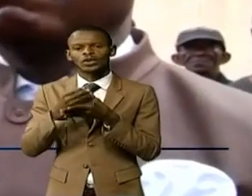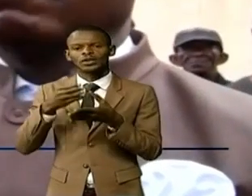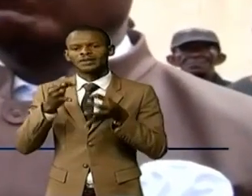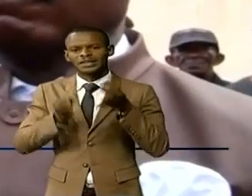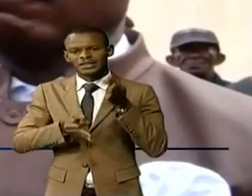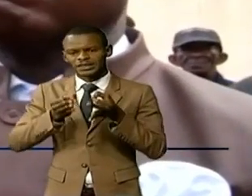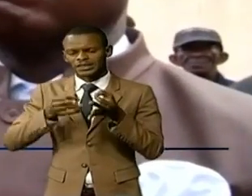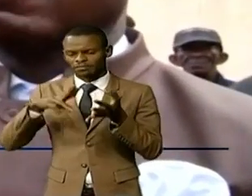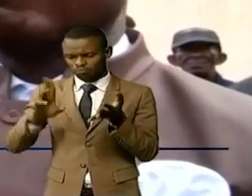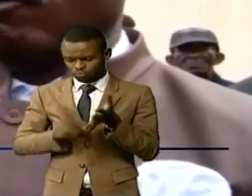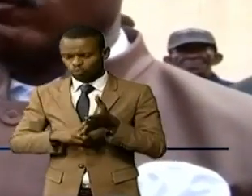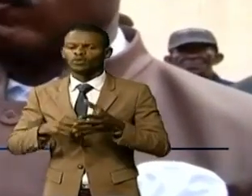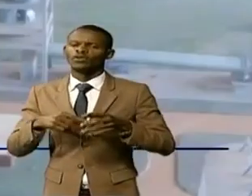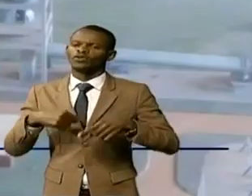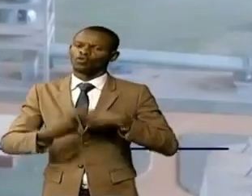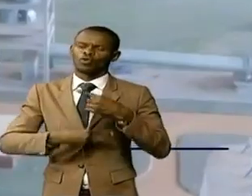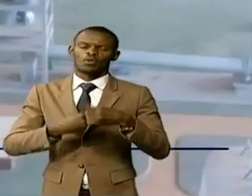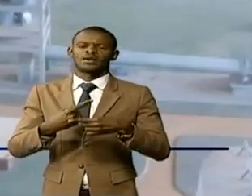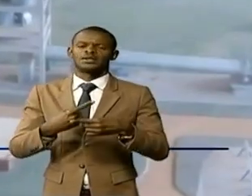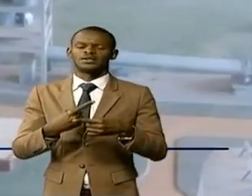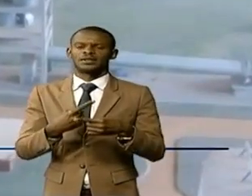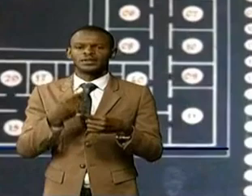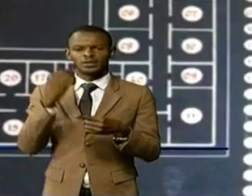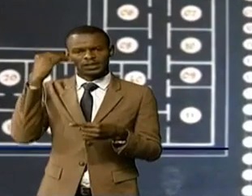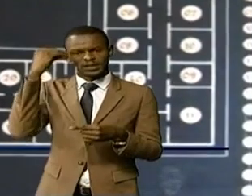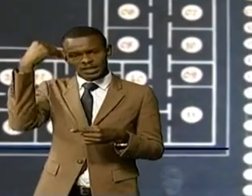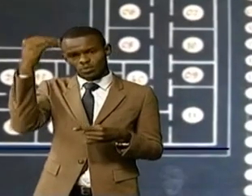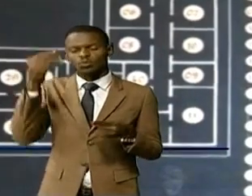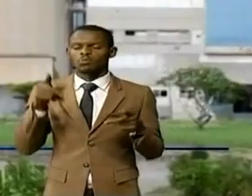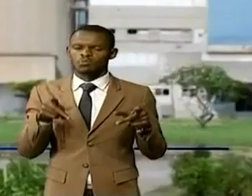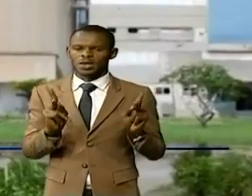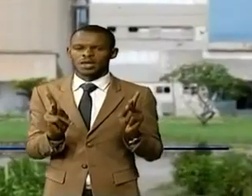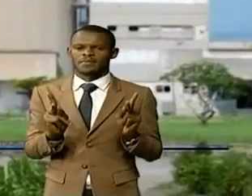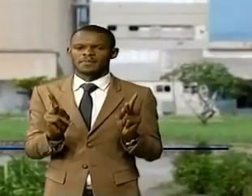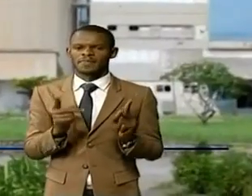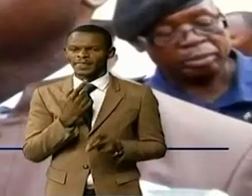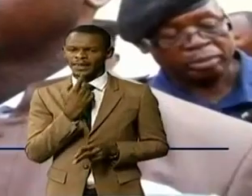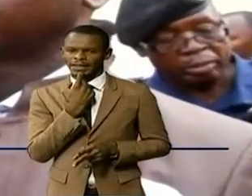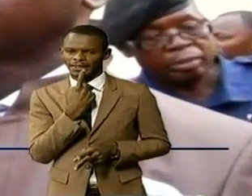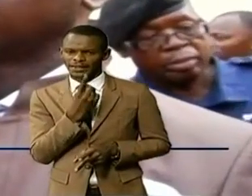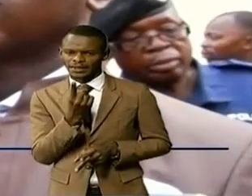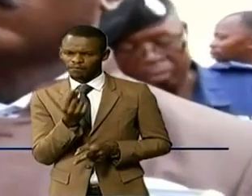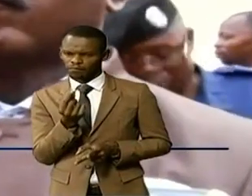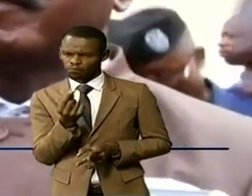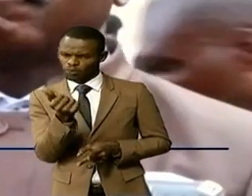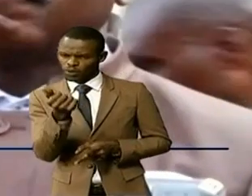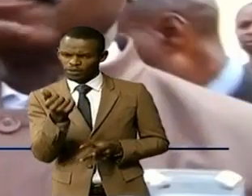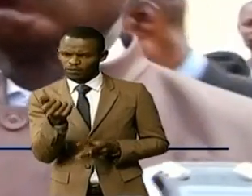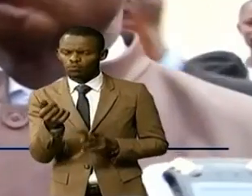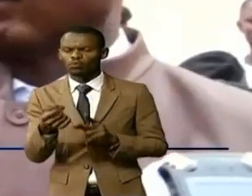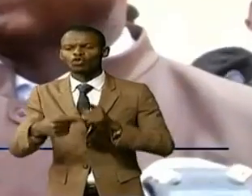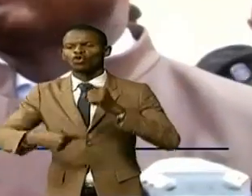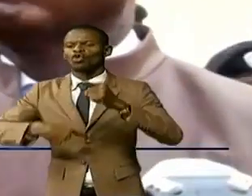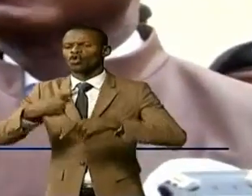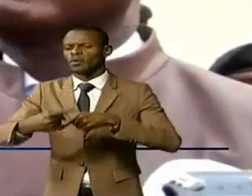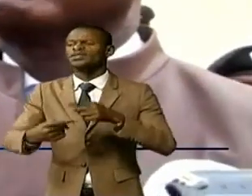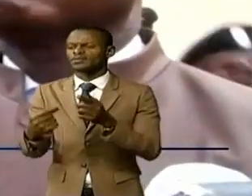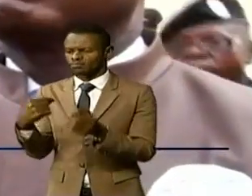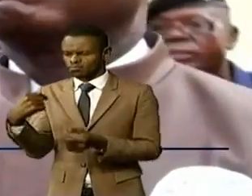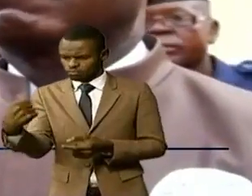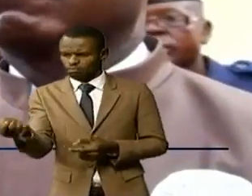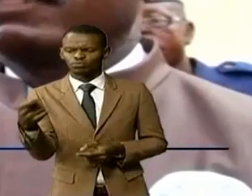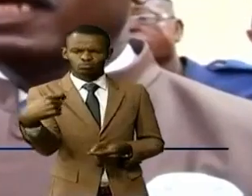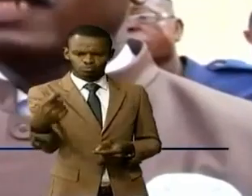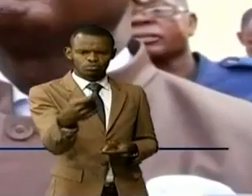et cette fois-ci, c'est la bonne. Selon lui, une prime de reprise sera accordée à tous les ouvriers. Cette nouvelle a été